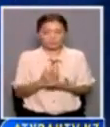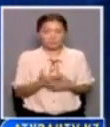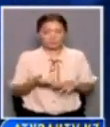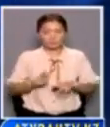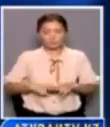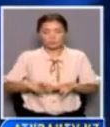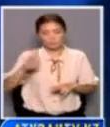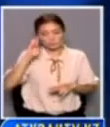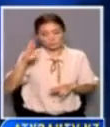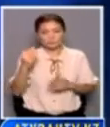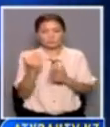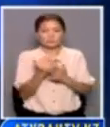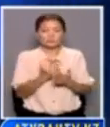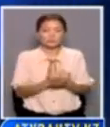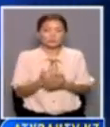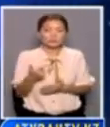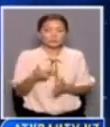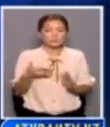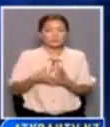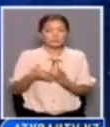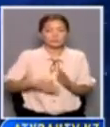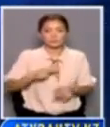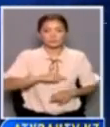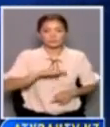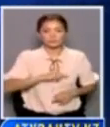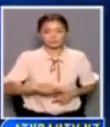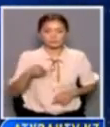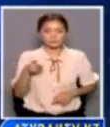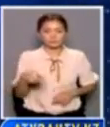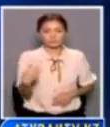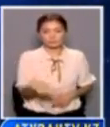поэтому государственная программа геологической разведки на